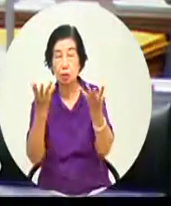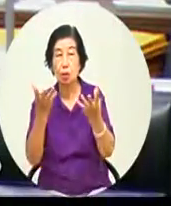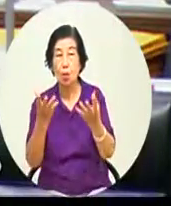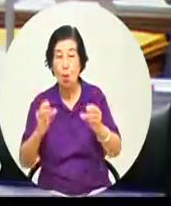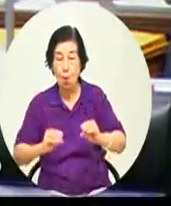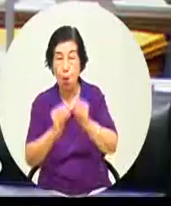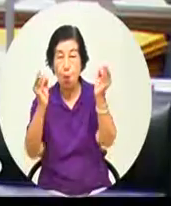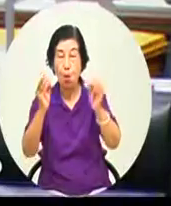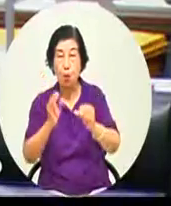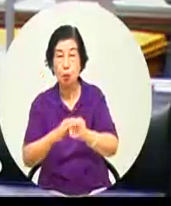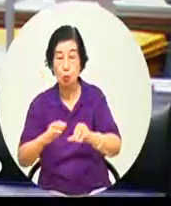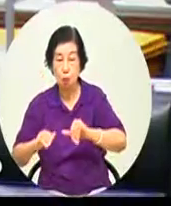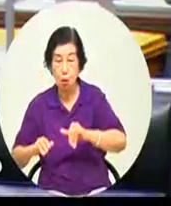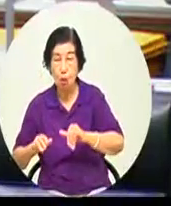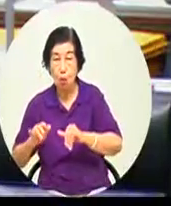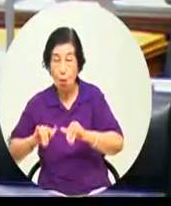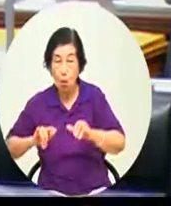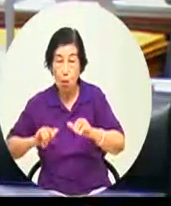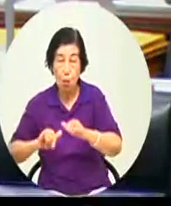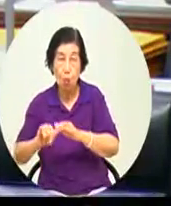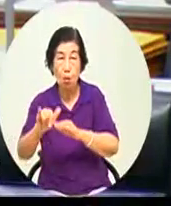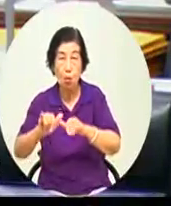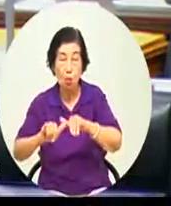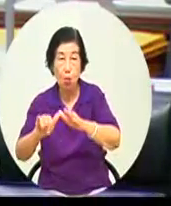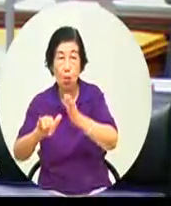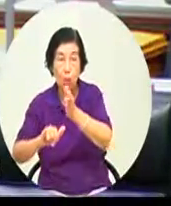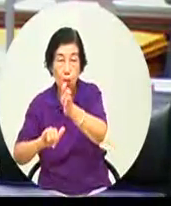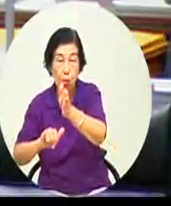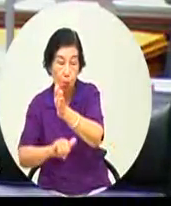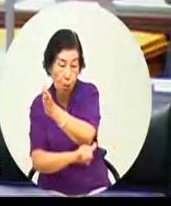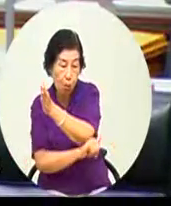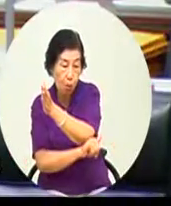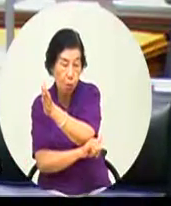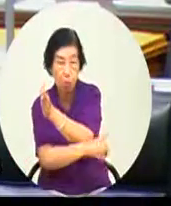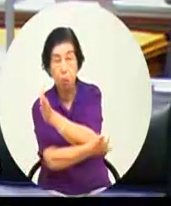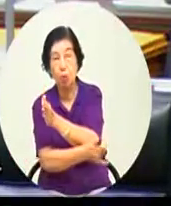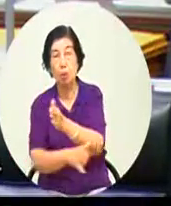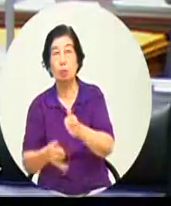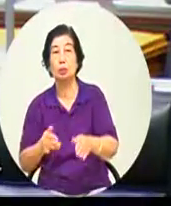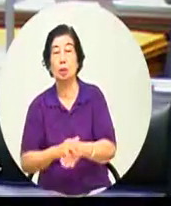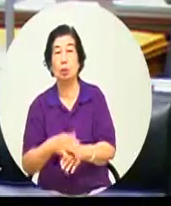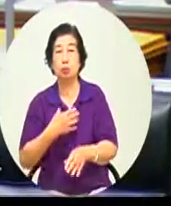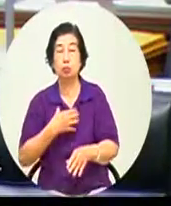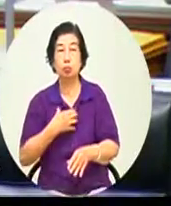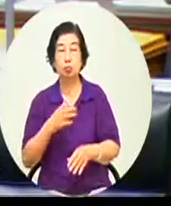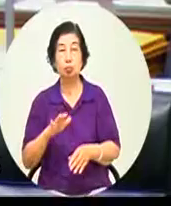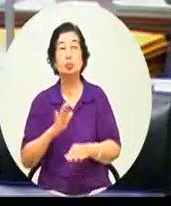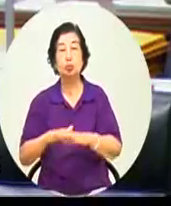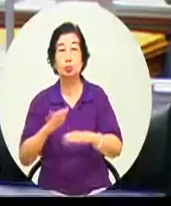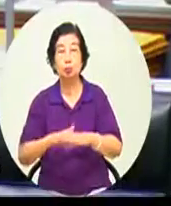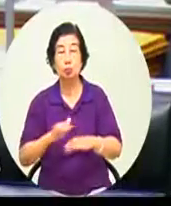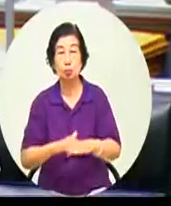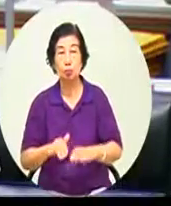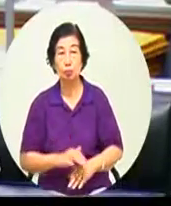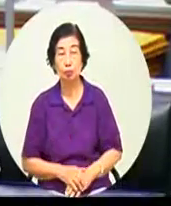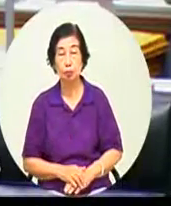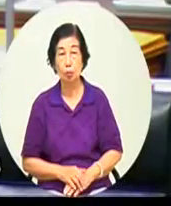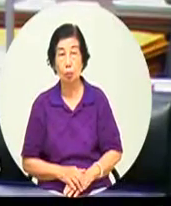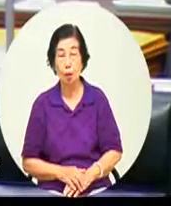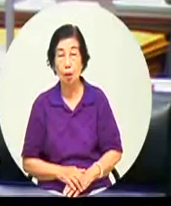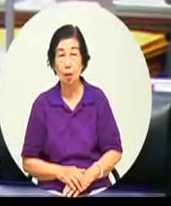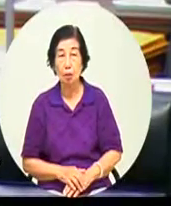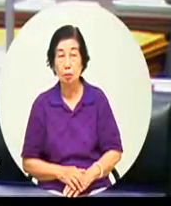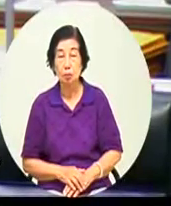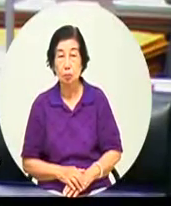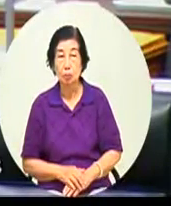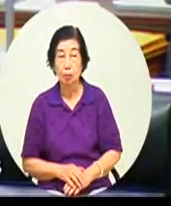情形也就是造成了为什么这个地方那么危险，为什么那么危险的一个情形。这个不是今天才发生的，